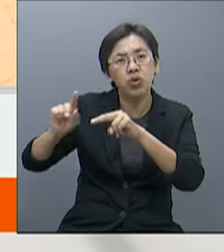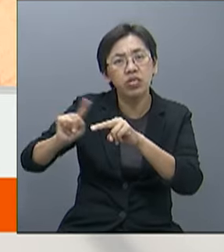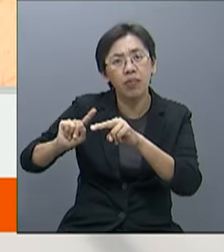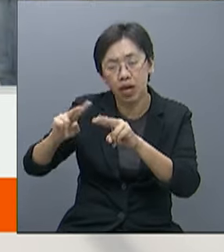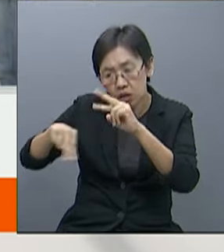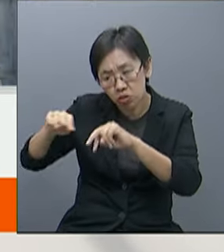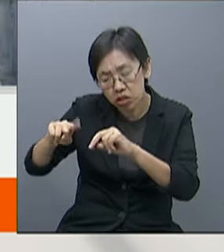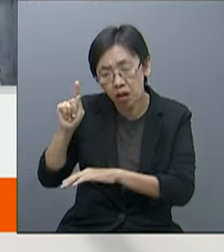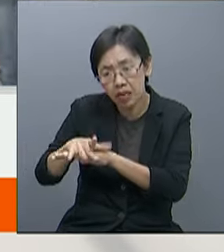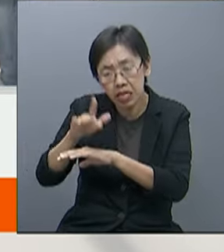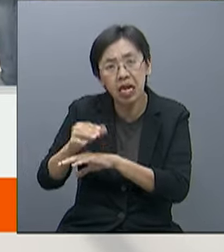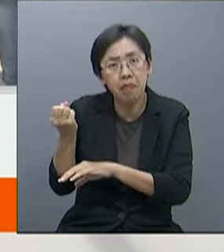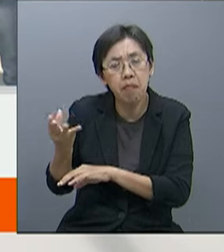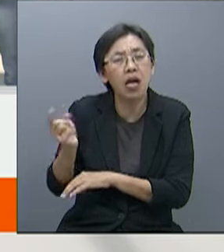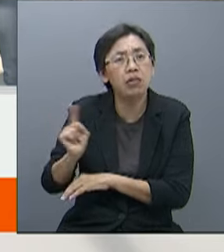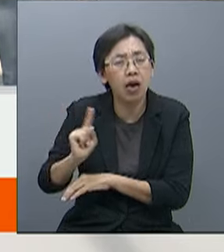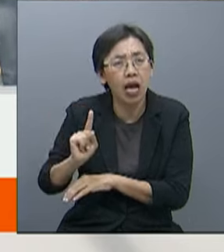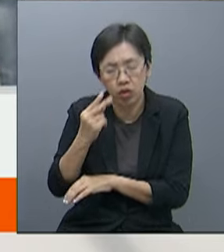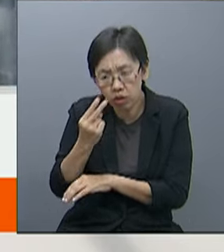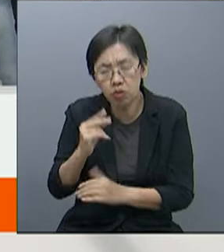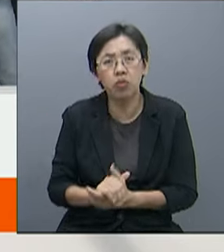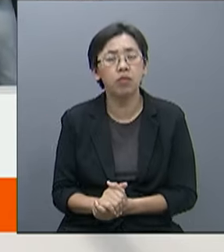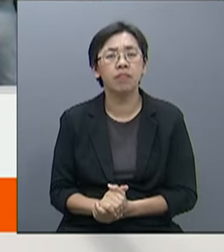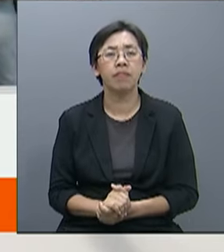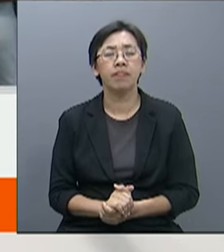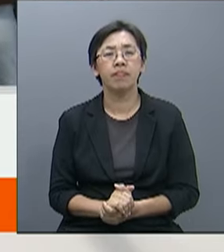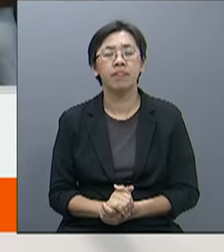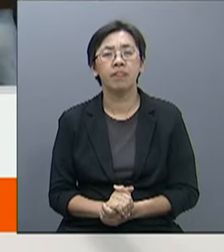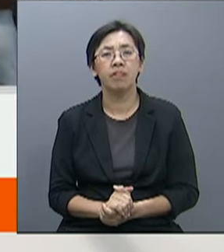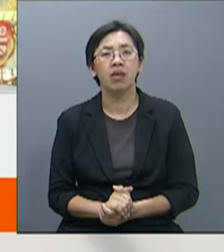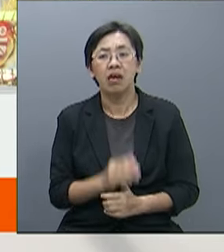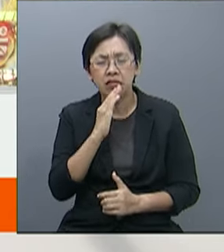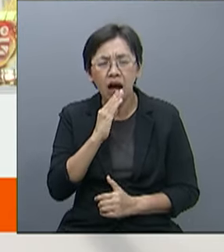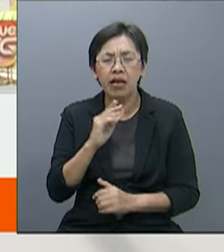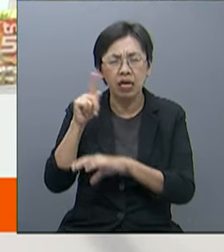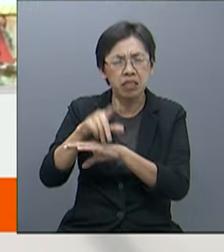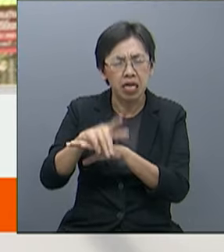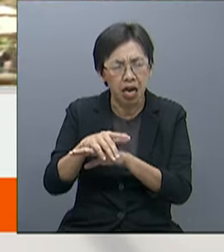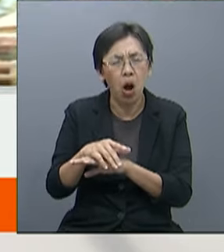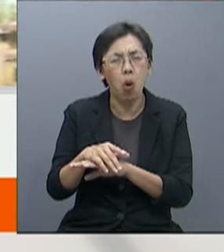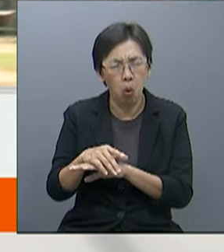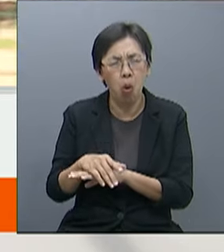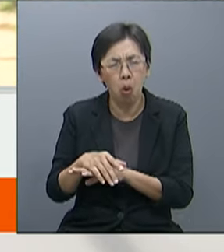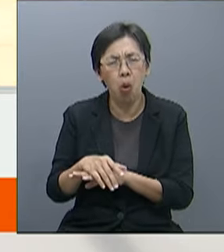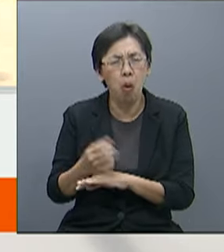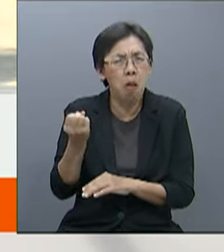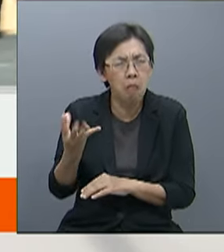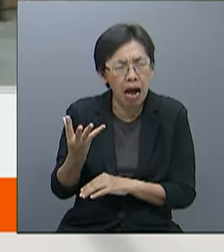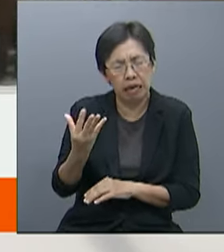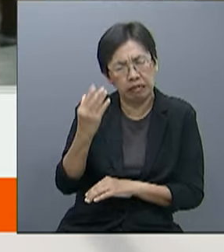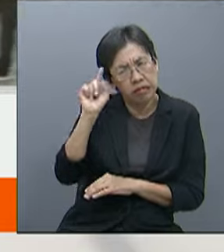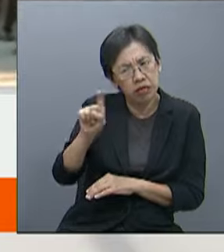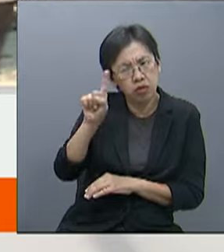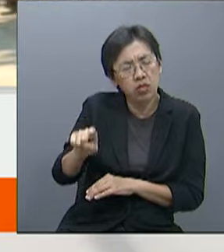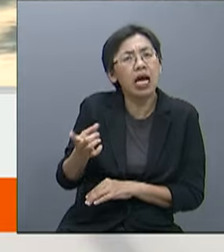ใช้อินเทอร์เน็ตนะครับว่าทรัพย์สินเขาเนี่ยใช้เยอะเกินปกติกว่าที่ประชาชนทั่วไปควรจะใช้หรือเปล่า ค่ะอ ย่างการ